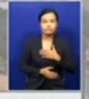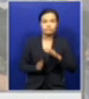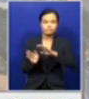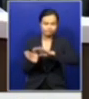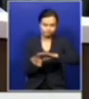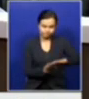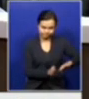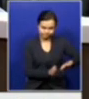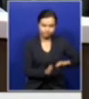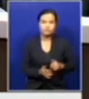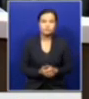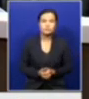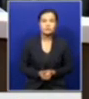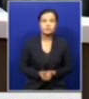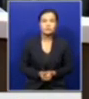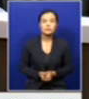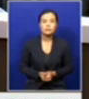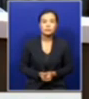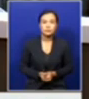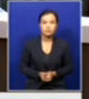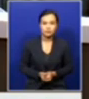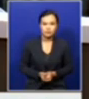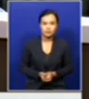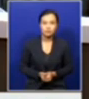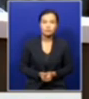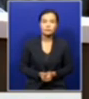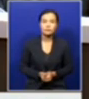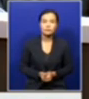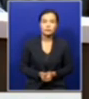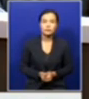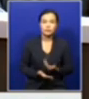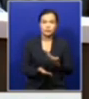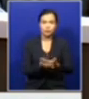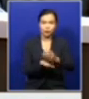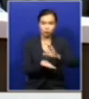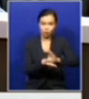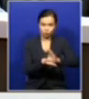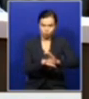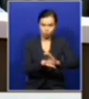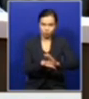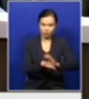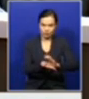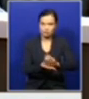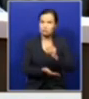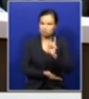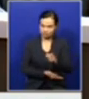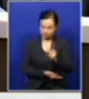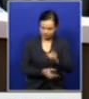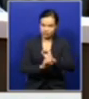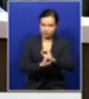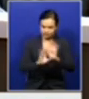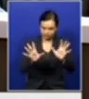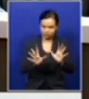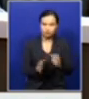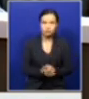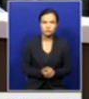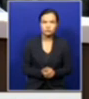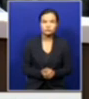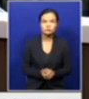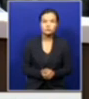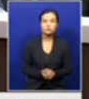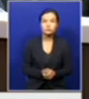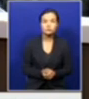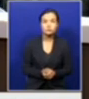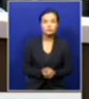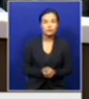ะท่านประธานที่เคารพการใช้งบประมาณก้อนนี้ค่ะต้องเอาให้แน่นะคะว่าเป็นการผลัก